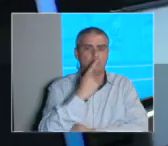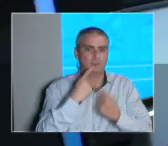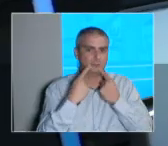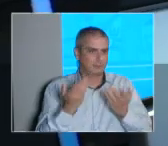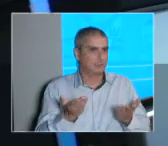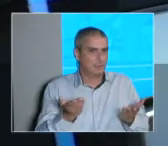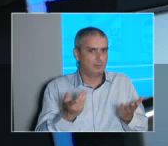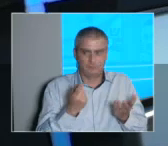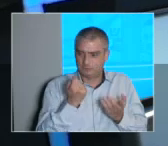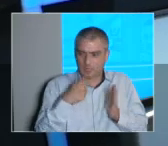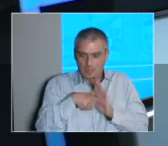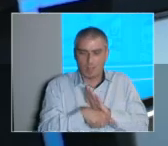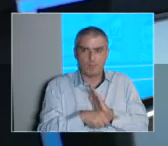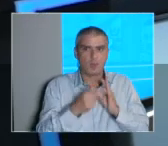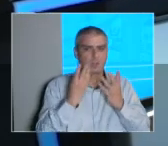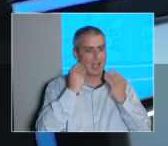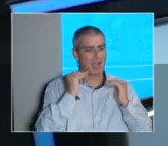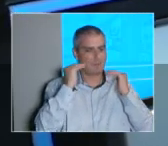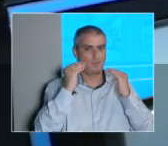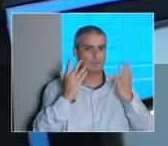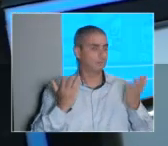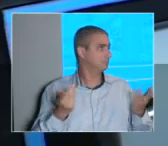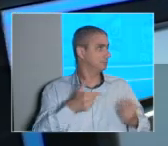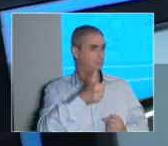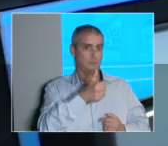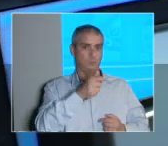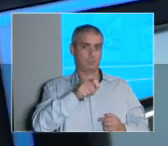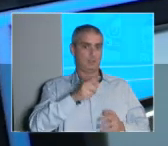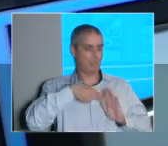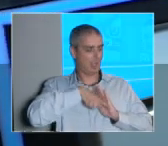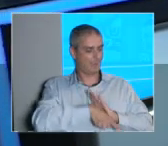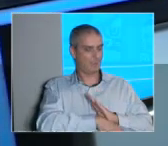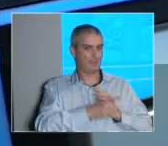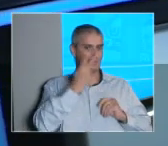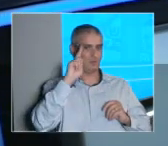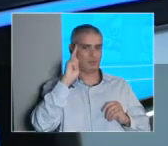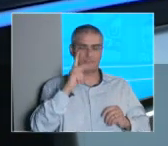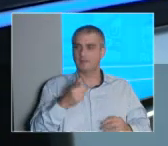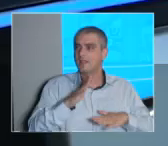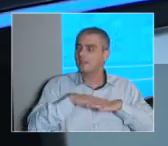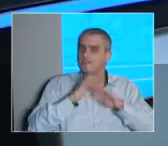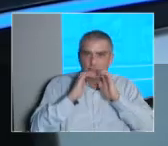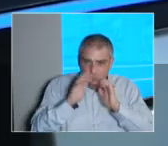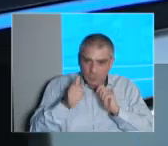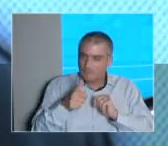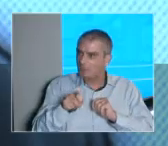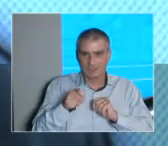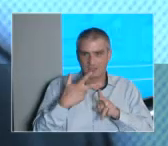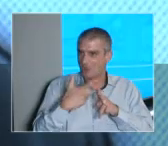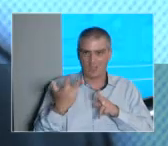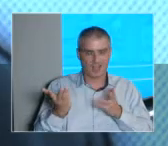שיח, הוא שיח טיפה עמוק, טיפה איכותי, טיפה... תפקיד ערוץ הכנסת מעמיקים, מעמיקים. כן. תפקיד התקשורת, גם ערוץ הכנסת, הוא לא